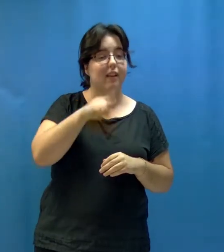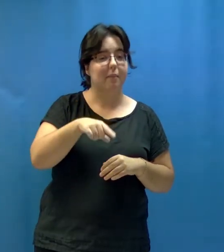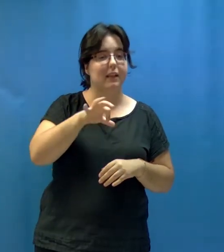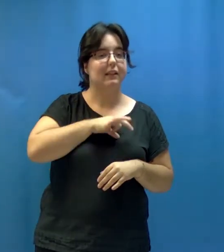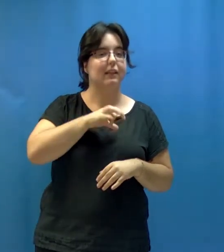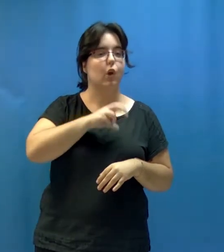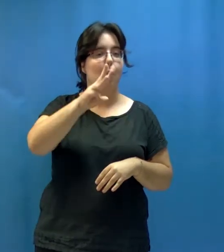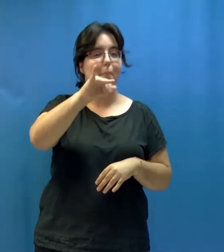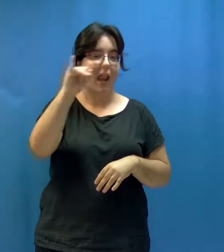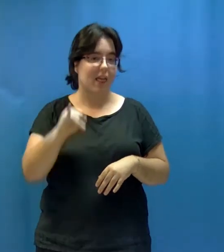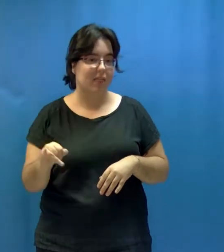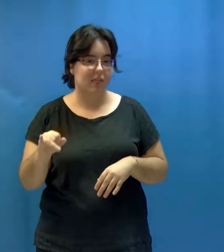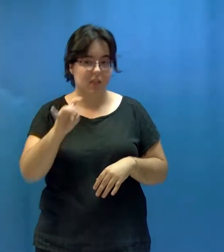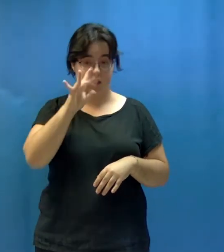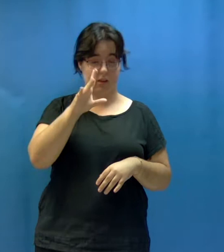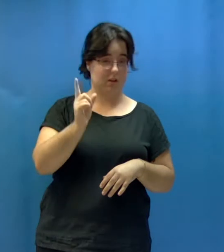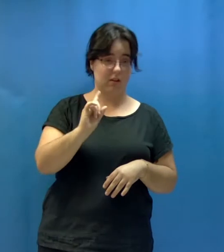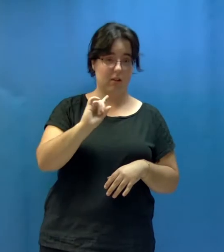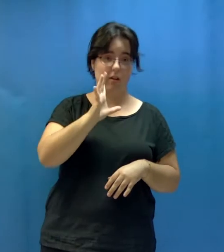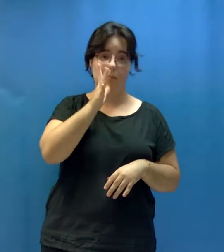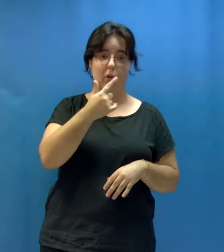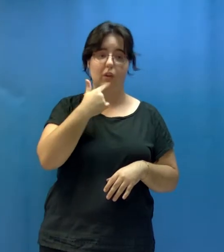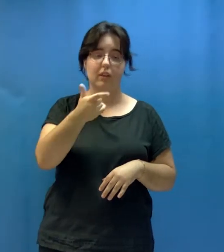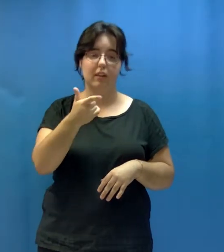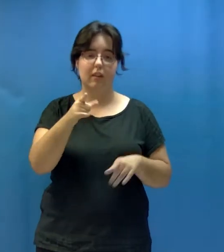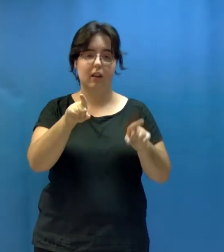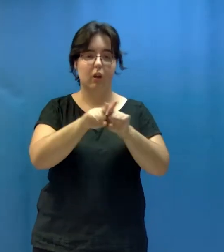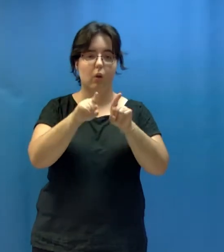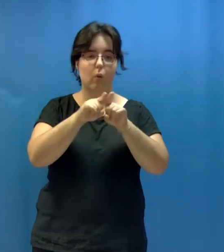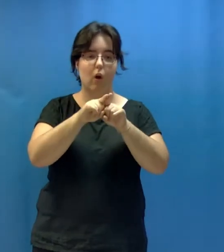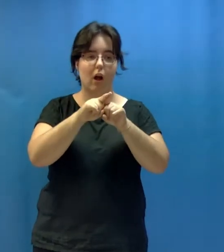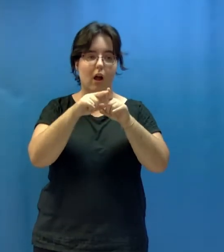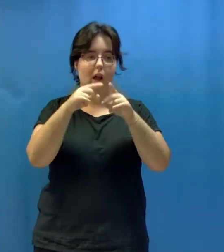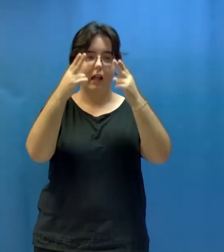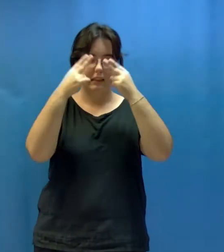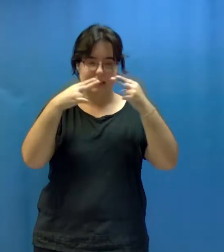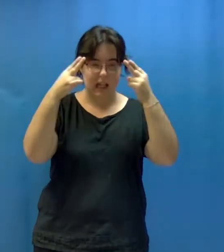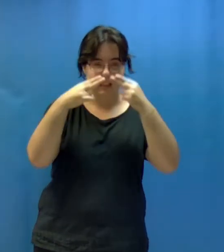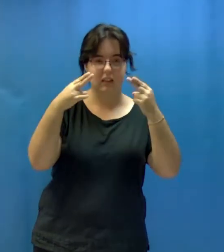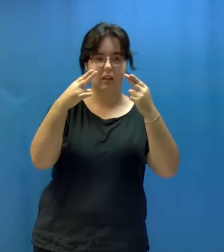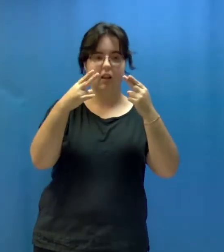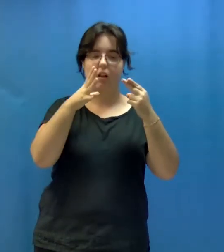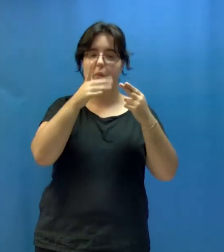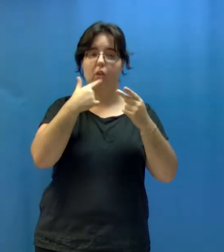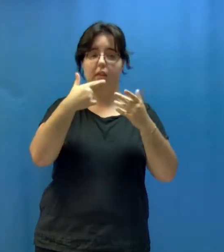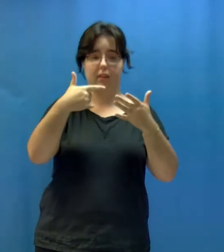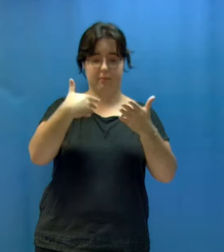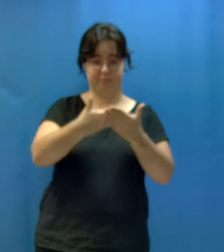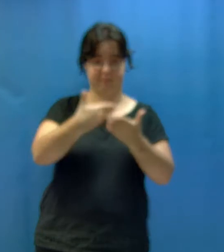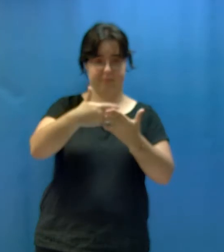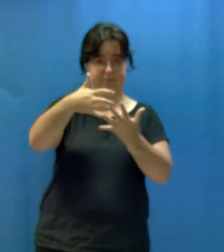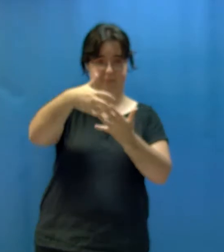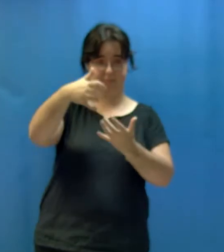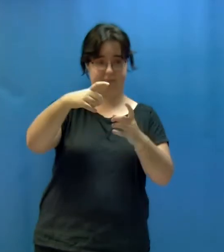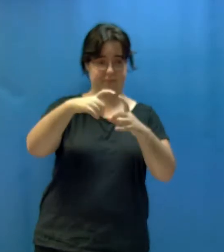ens tilla de panfleteros, partidistes i sectaris, perquè el senyor Pérez anomena panflet a un document que vostè